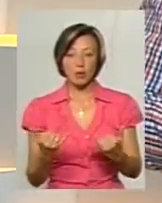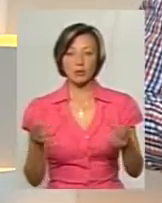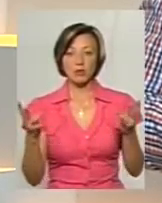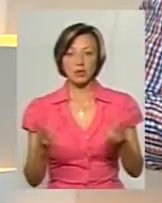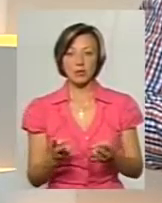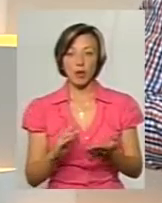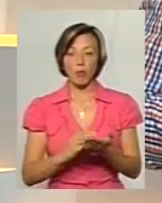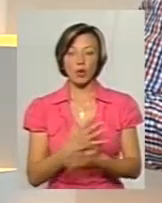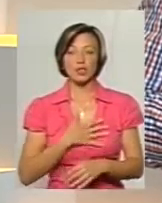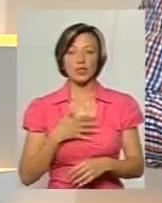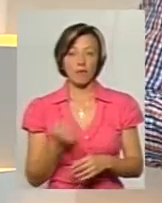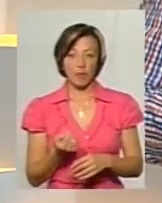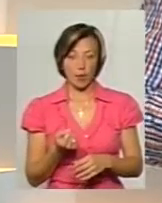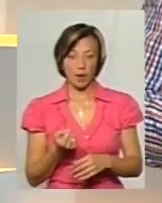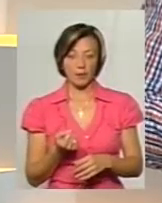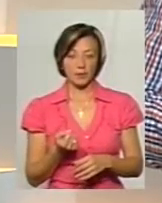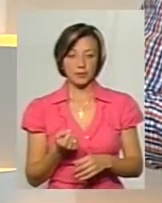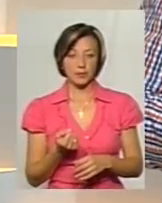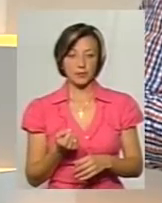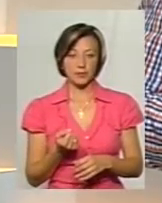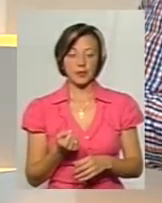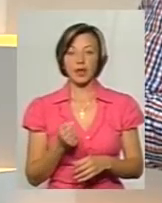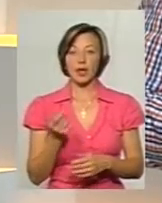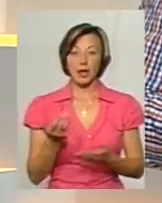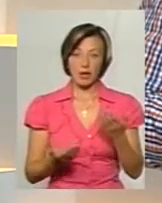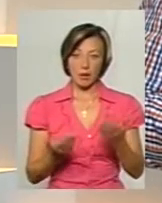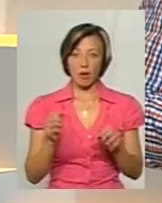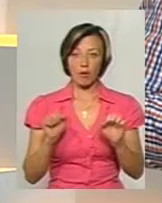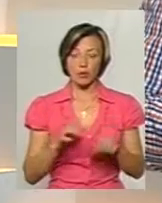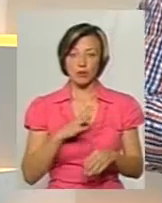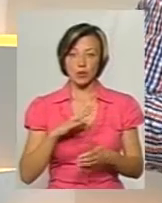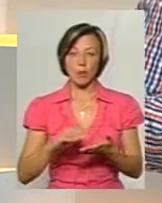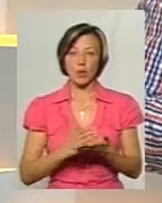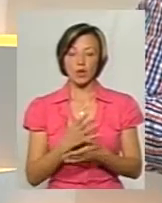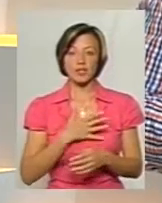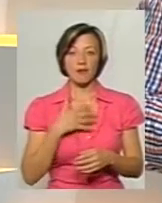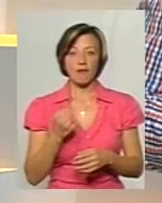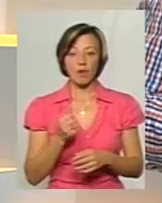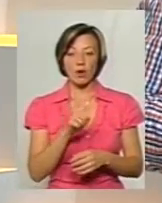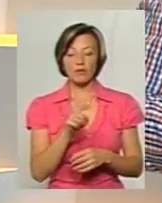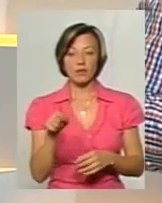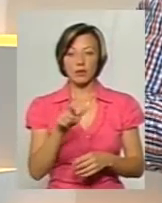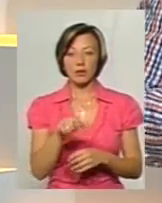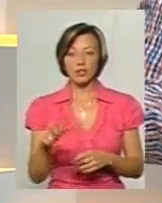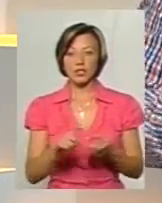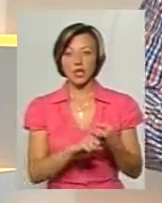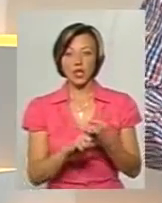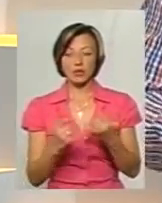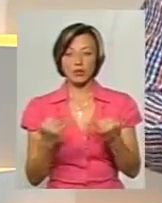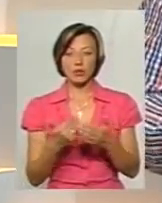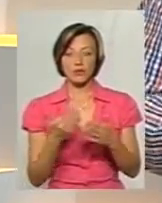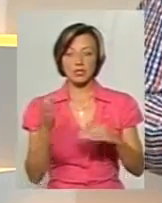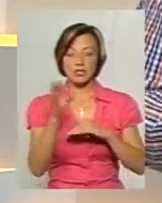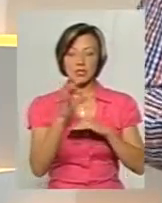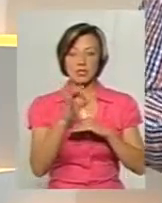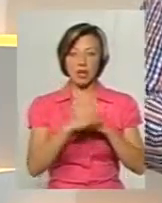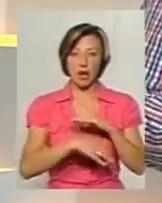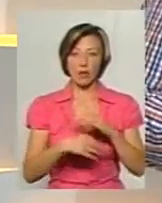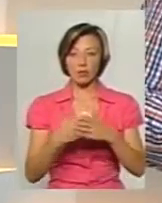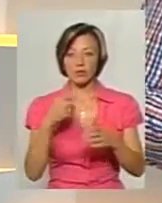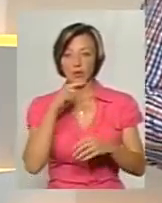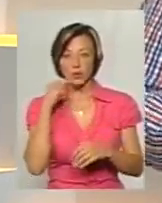потрібна політична воля. А хіба може бути політична воля в тих політиків, які залежать сьогодні від Заходу, які залежать